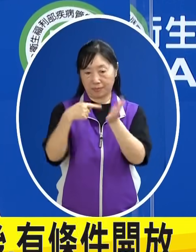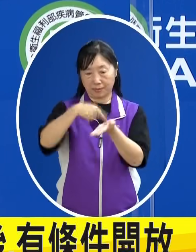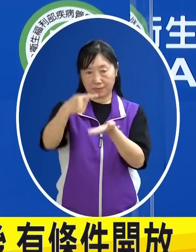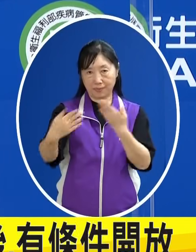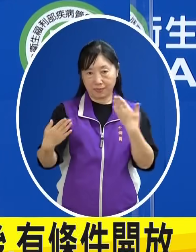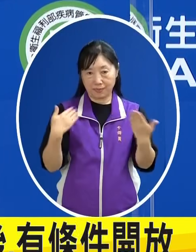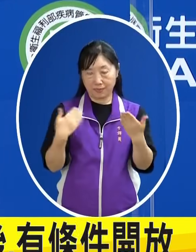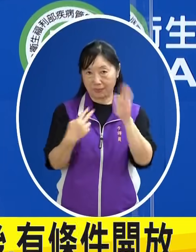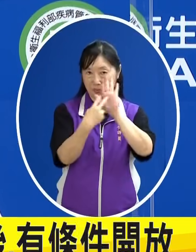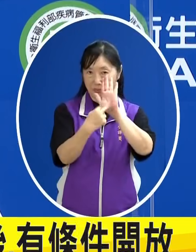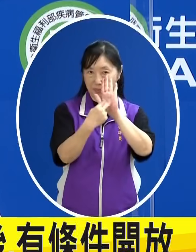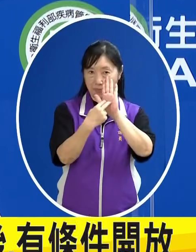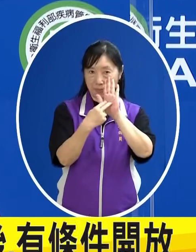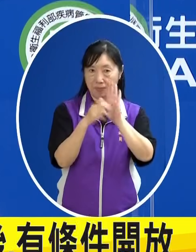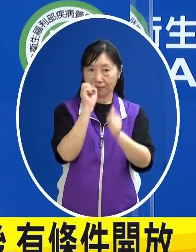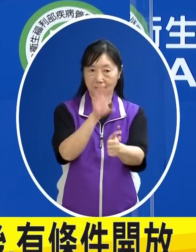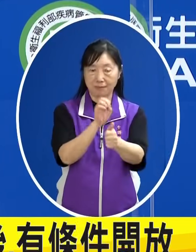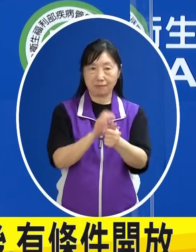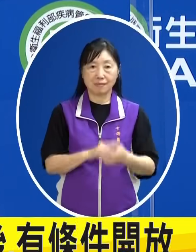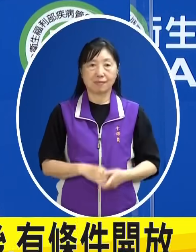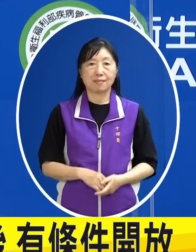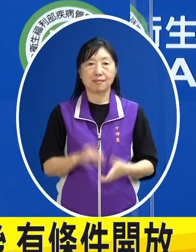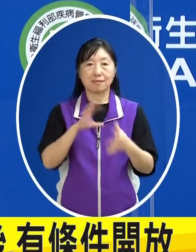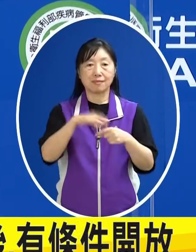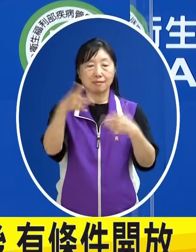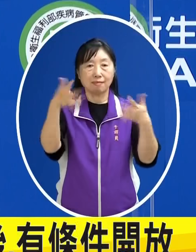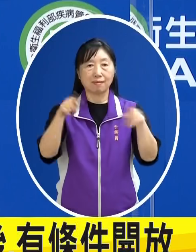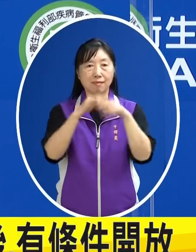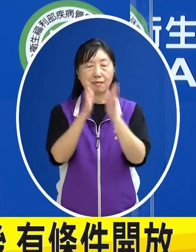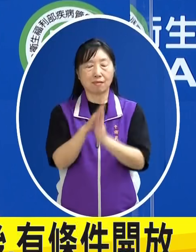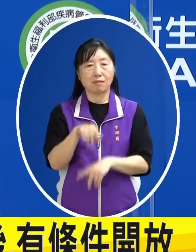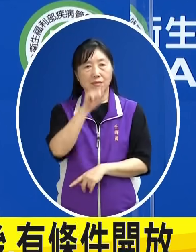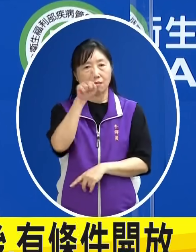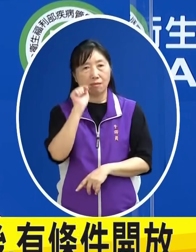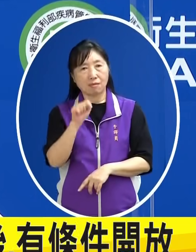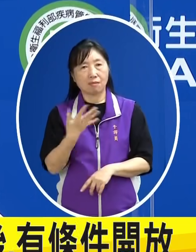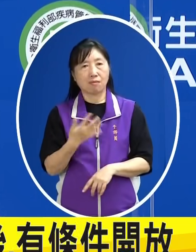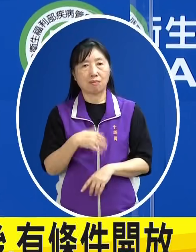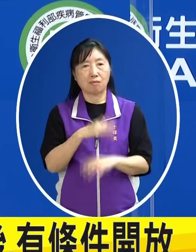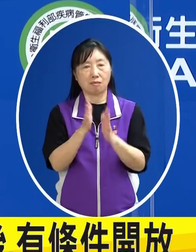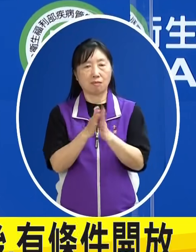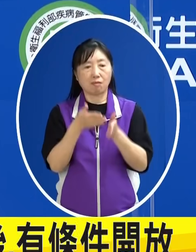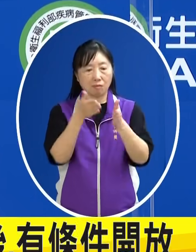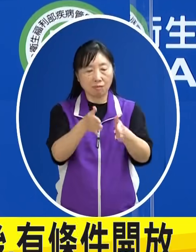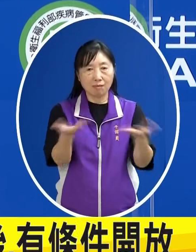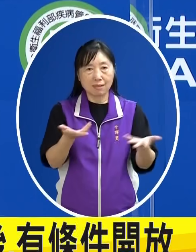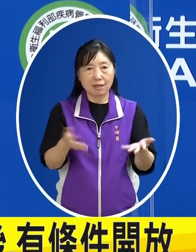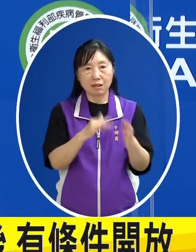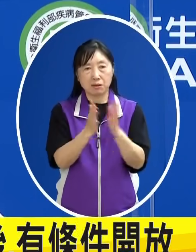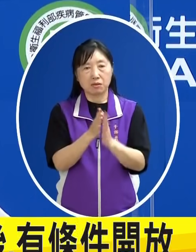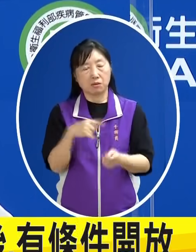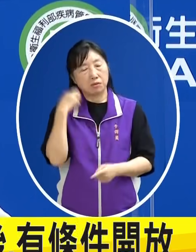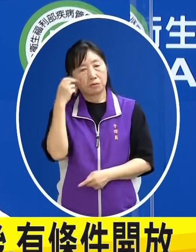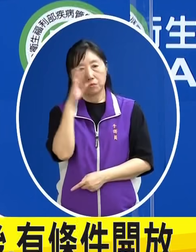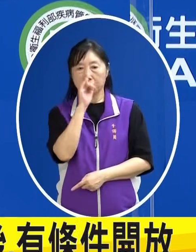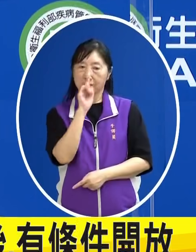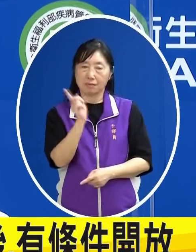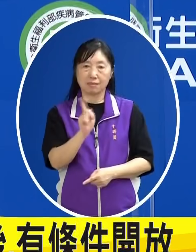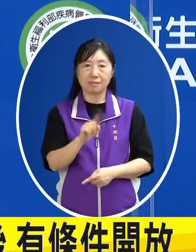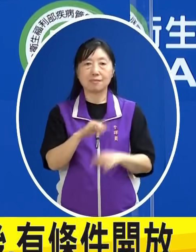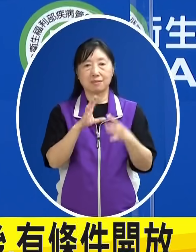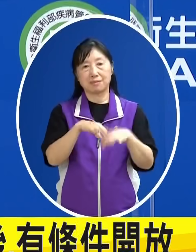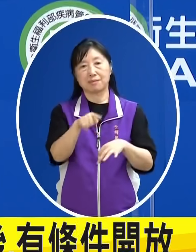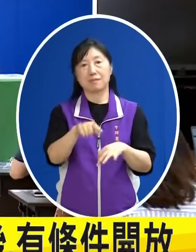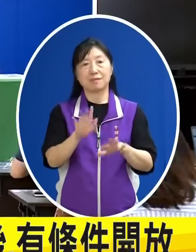家来说明，免得大家有太多的疑义，花了太多的时间在上面做这个讨论。好，那今